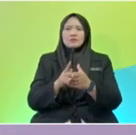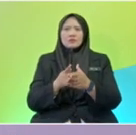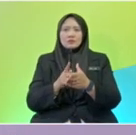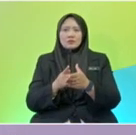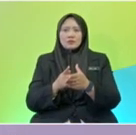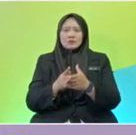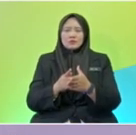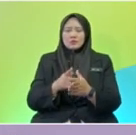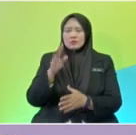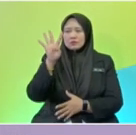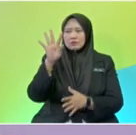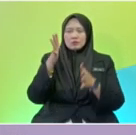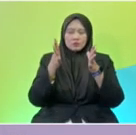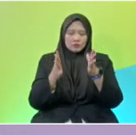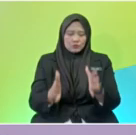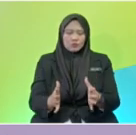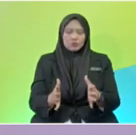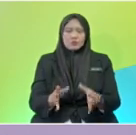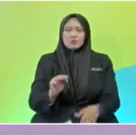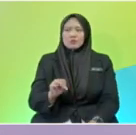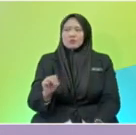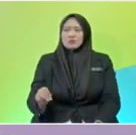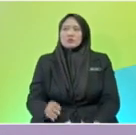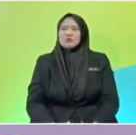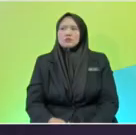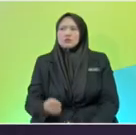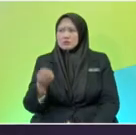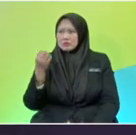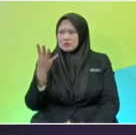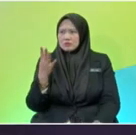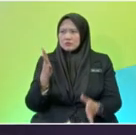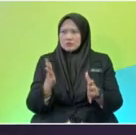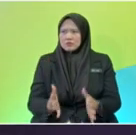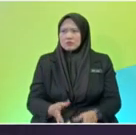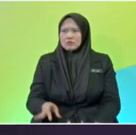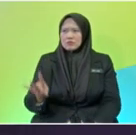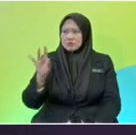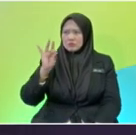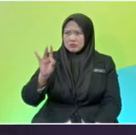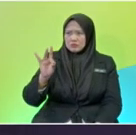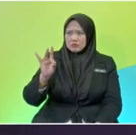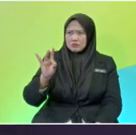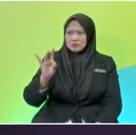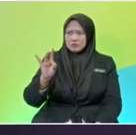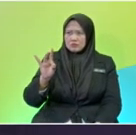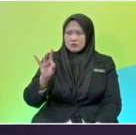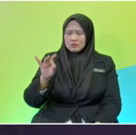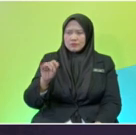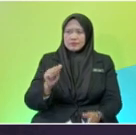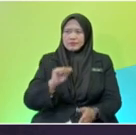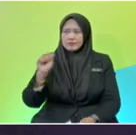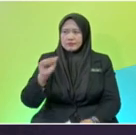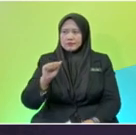apa orang murid-murid jadi agak-agak dapat berapa itu 8 orang 8 pemadam di kursi 4